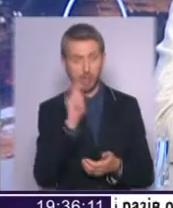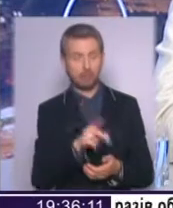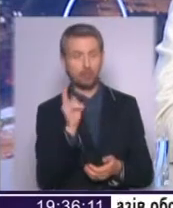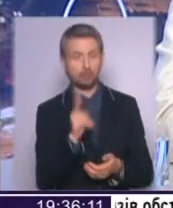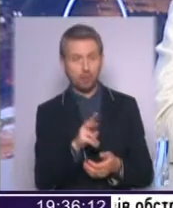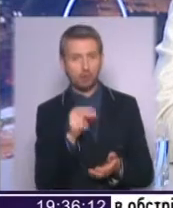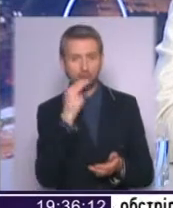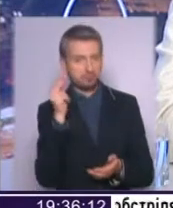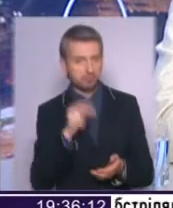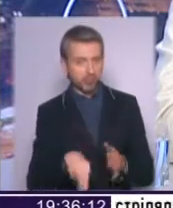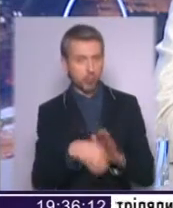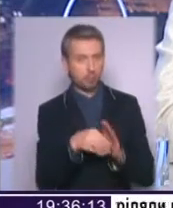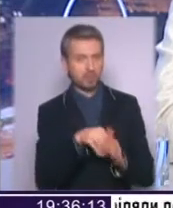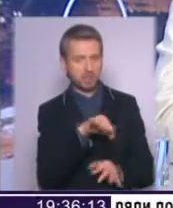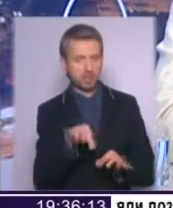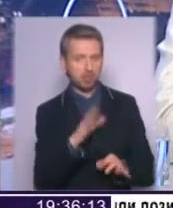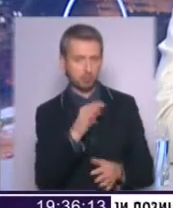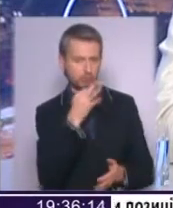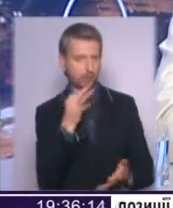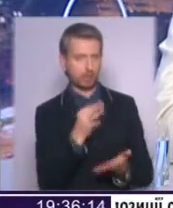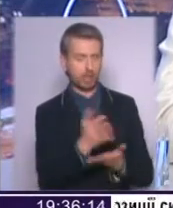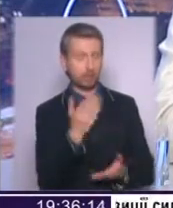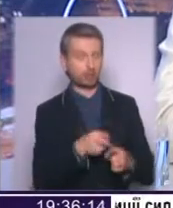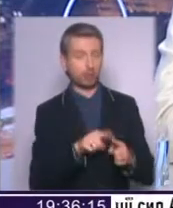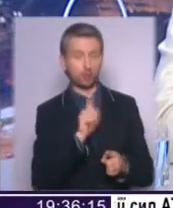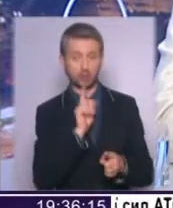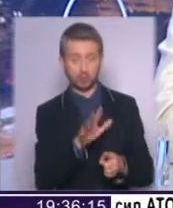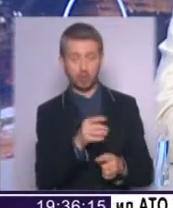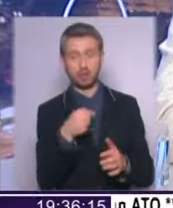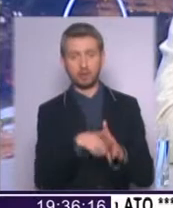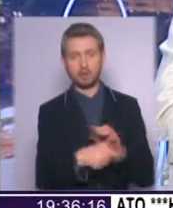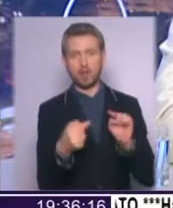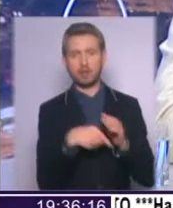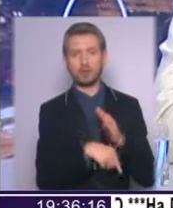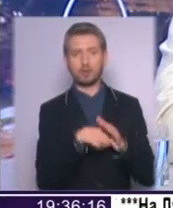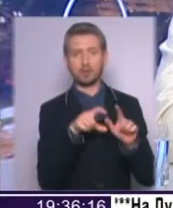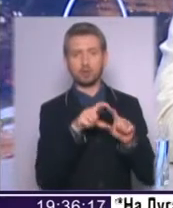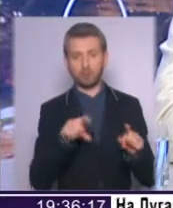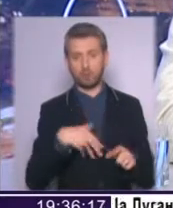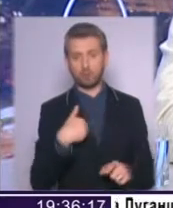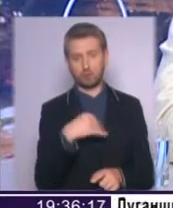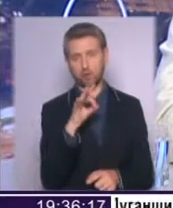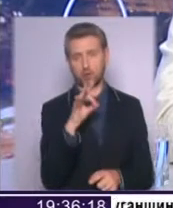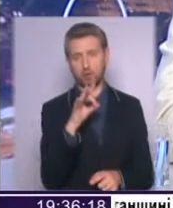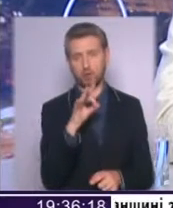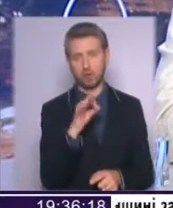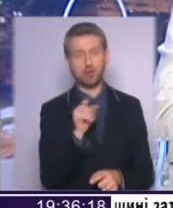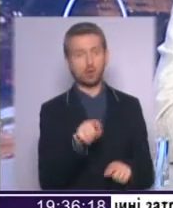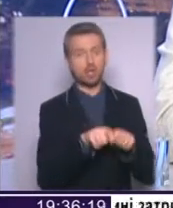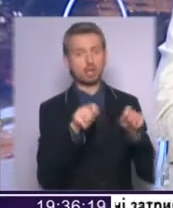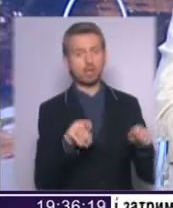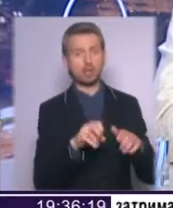повинен відповідати. Якщо цього не буде, значить антикорупційне бюро буде мати нульовий ефект. Воно створено на